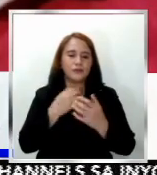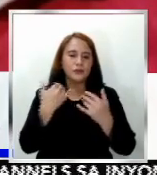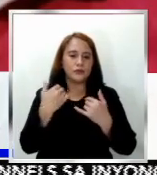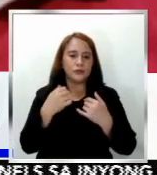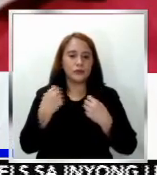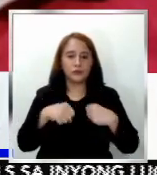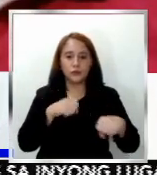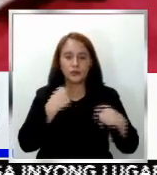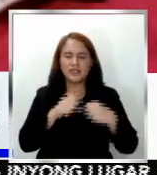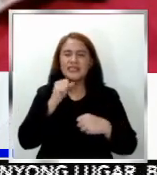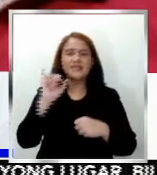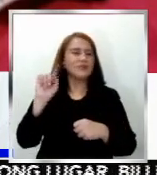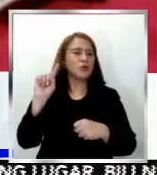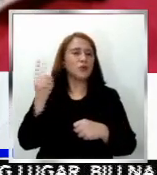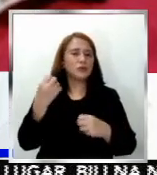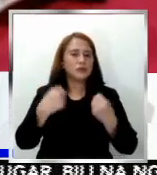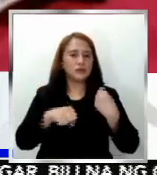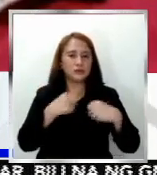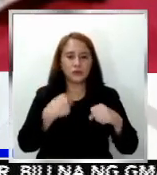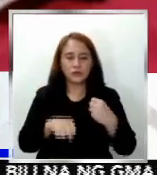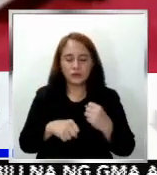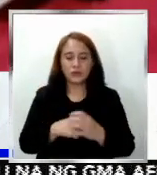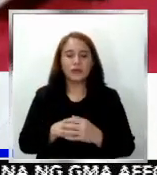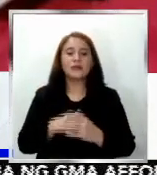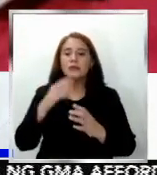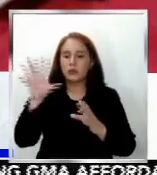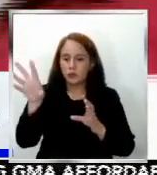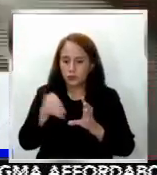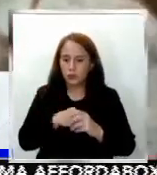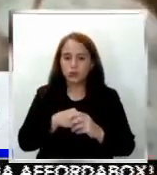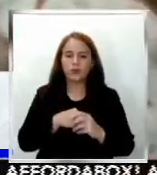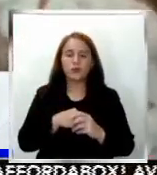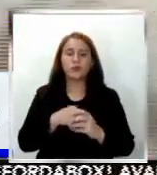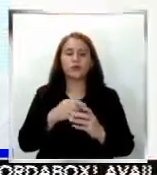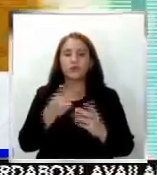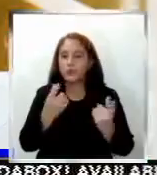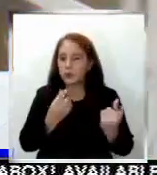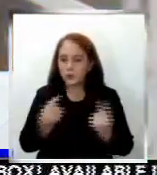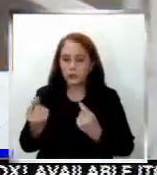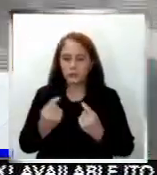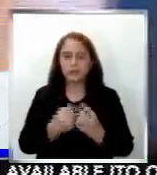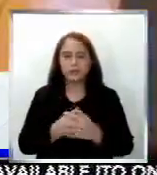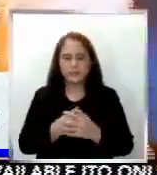sports Chino eh. Sa lahat ng ating undertakings.